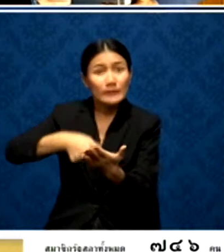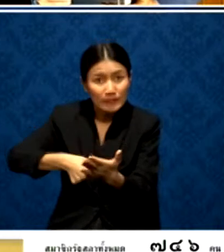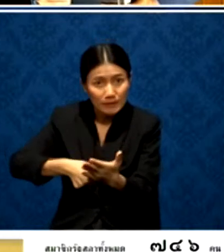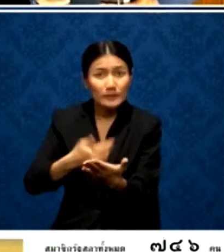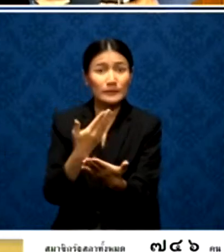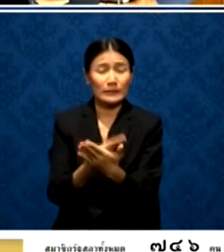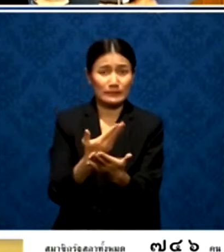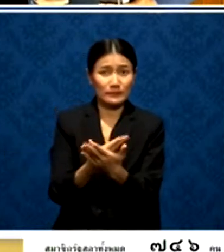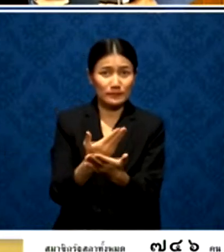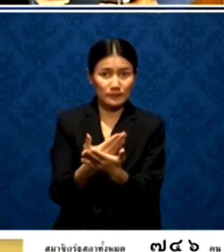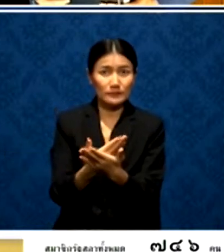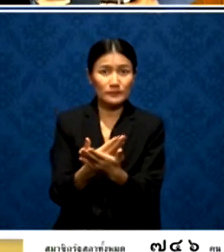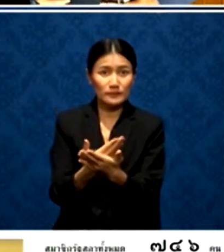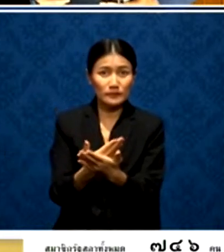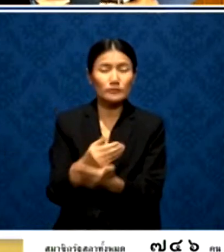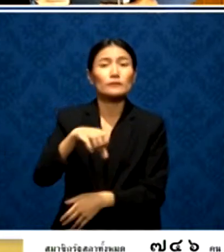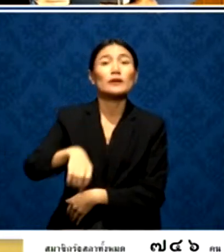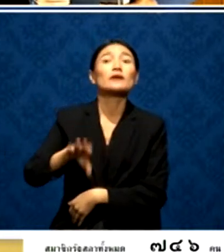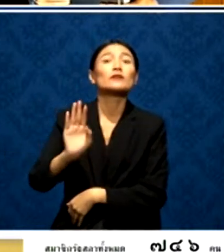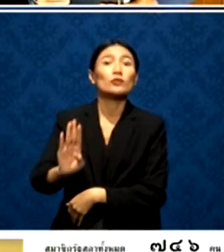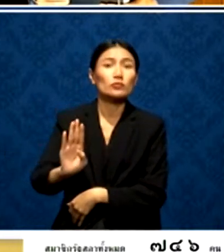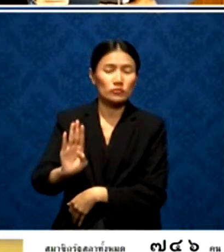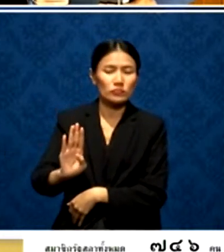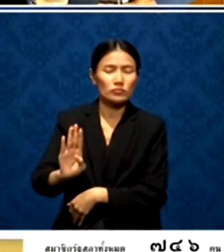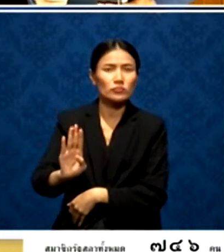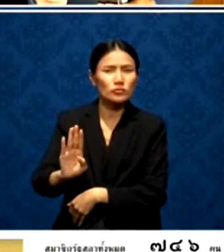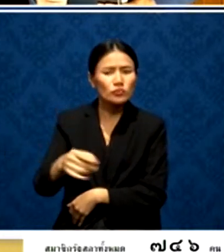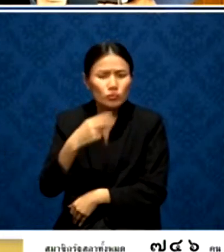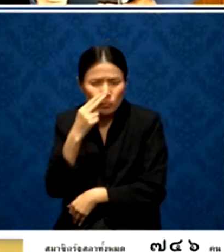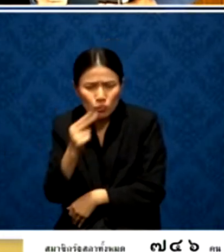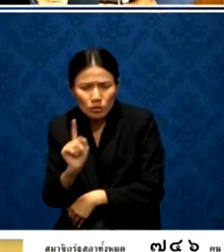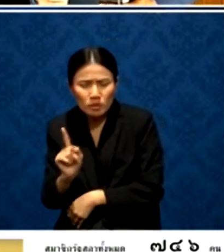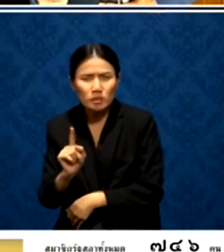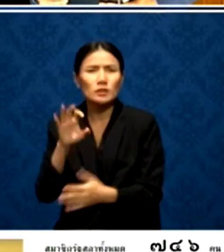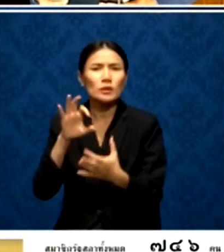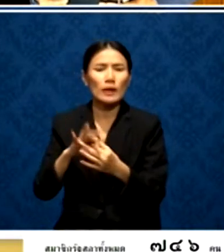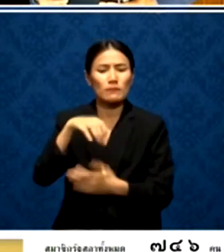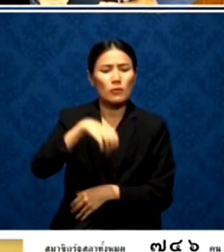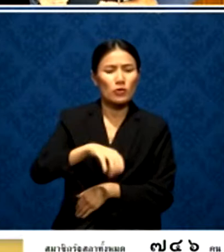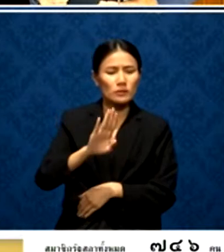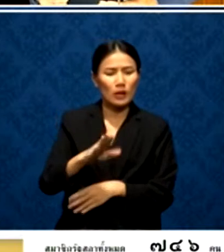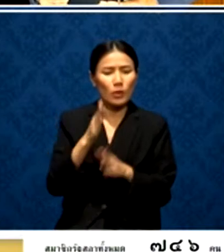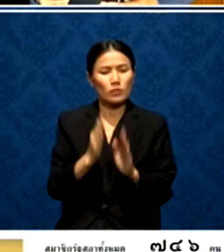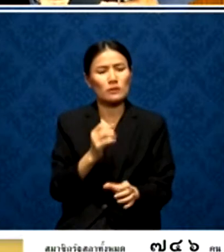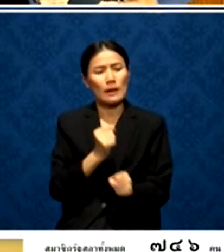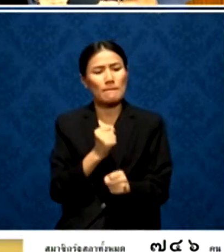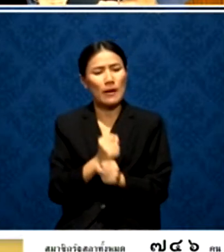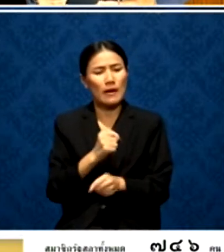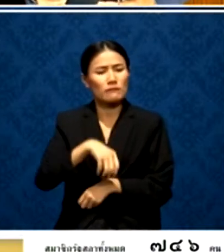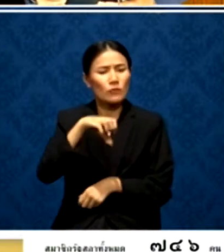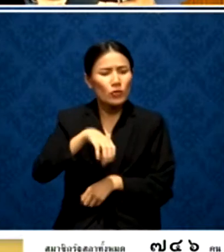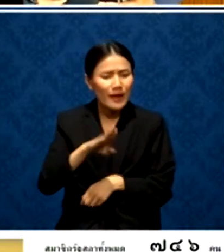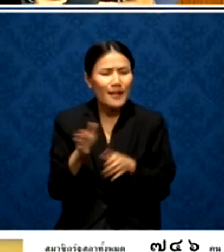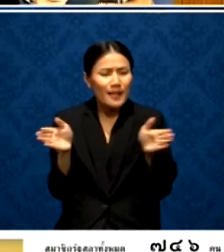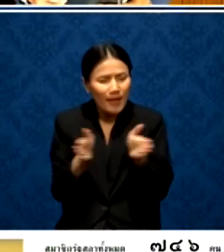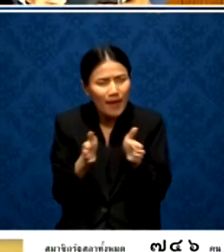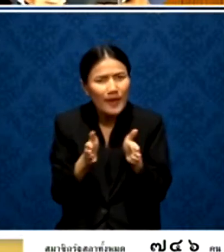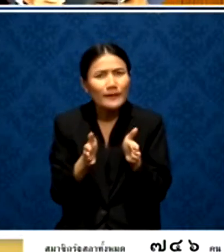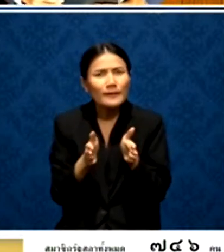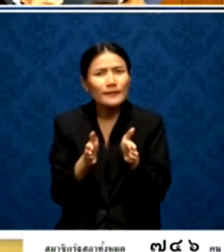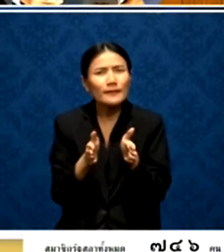งินสำหรับภาคประชาชนที่ครอบคลุมถึงผู้ประกอบการวิสาหกิจขนาดกลางและขน